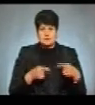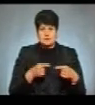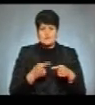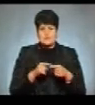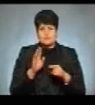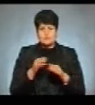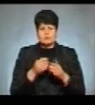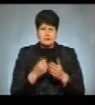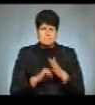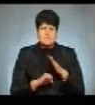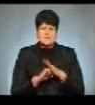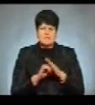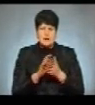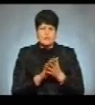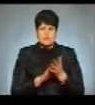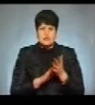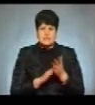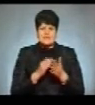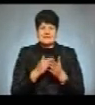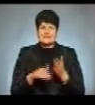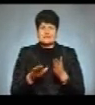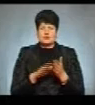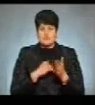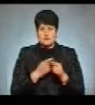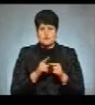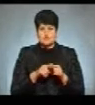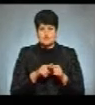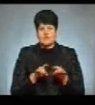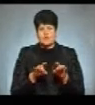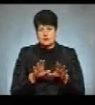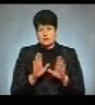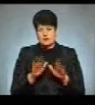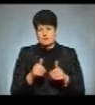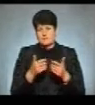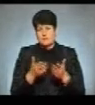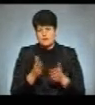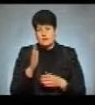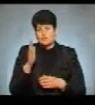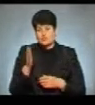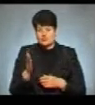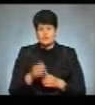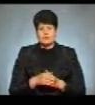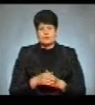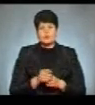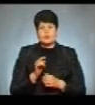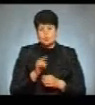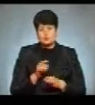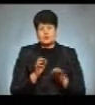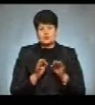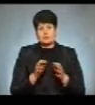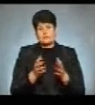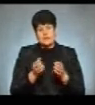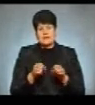бути підставою для подальшого скасування даного вироку, який буде винесений в майбутньому. Тому суд